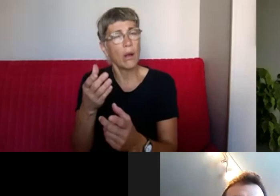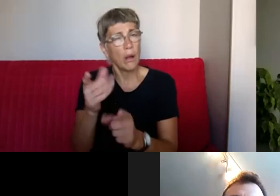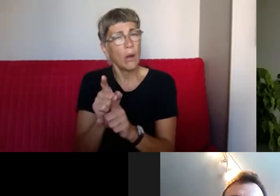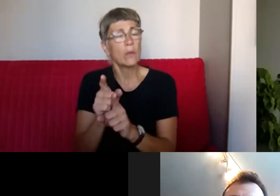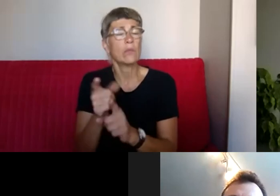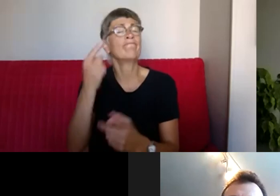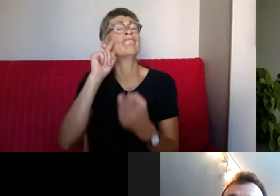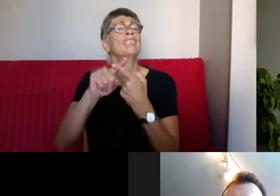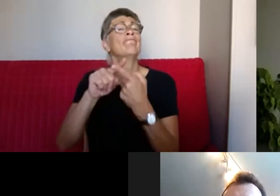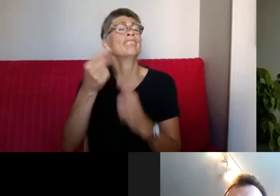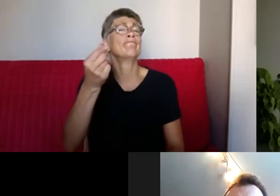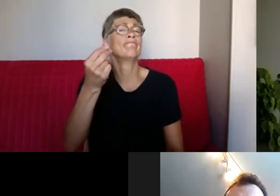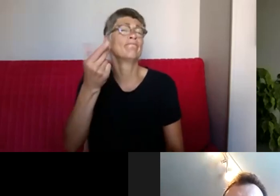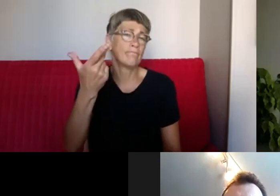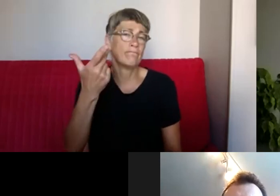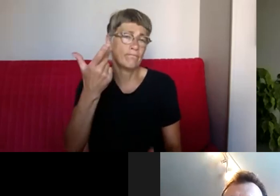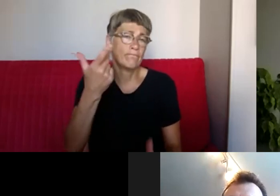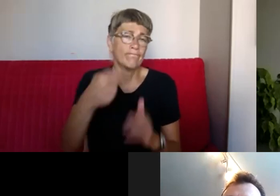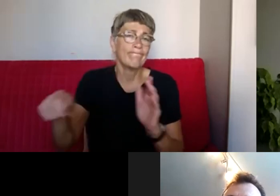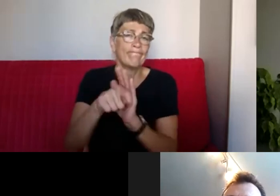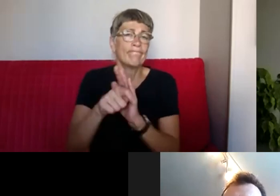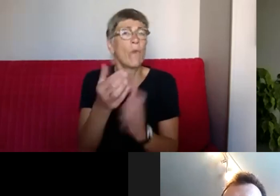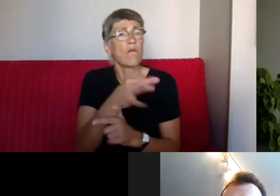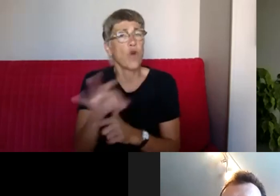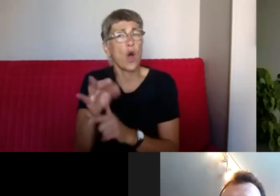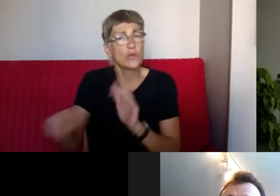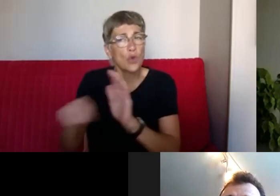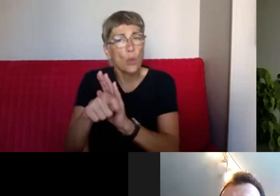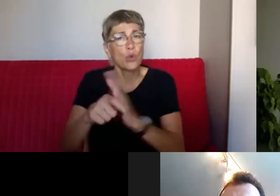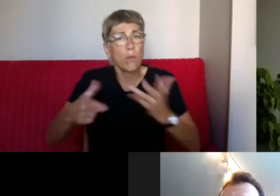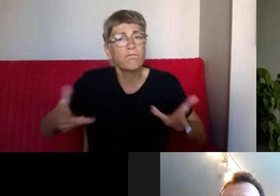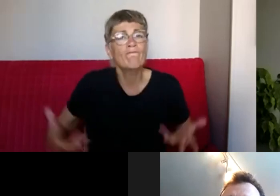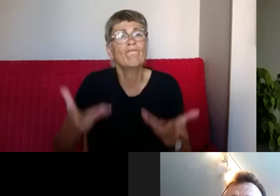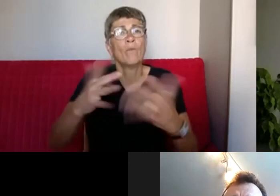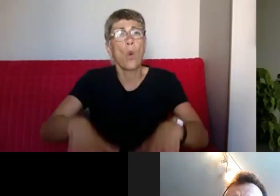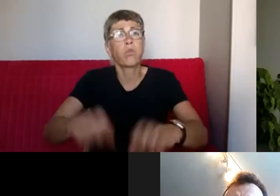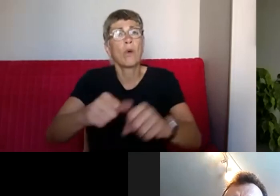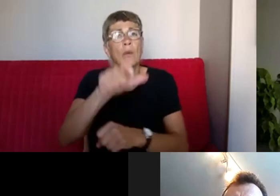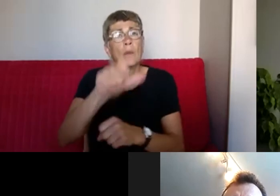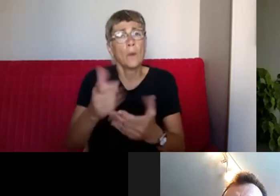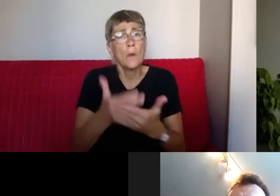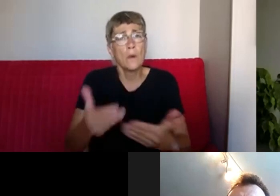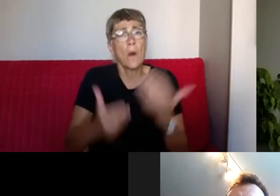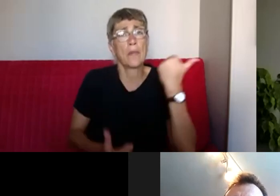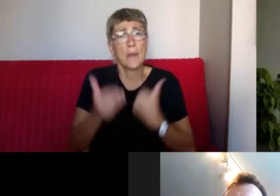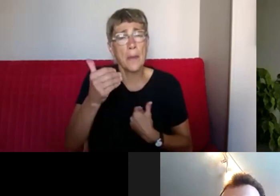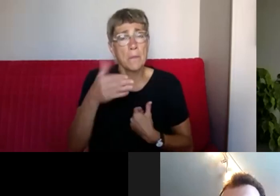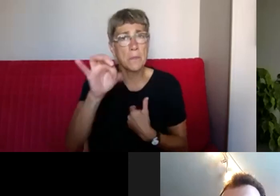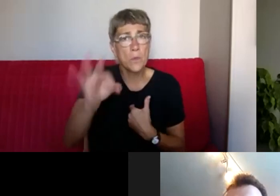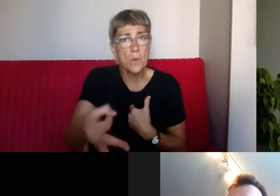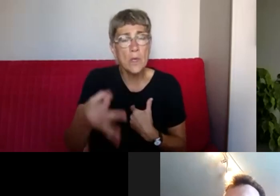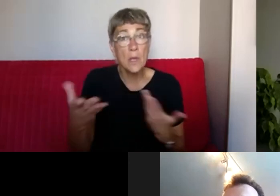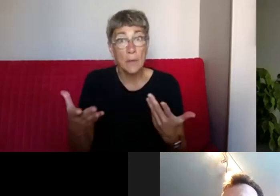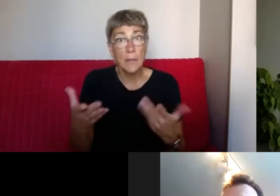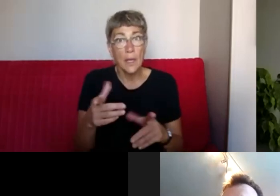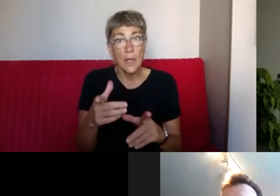financière du fait qu'en France, il y a des actes financiers pour favoriser ça. Mais finalement, il y a quand même ce